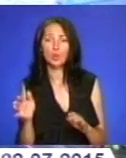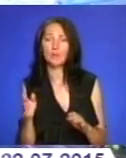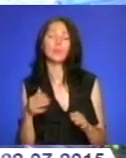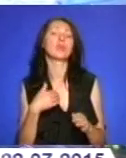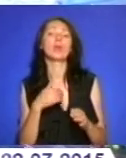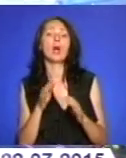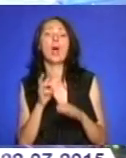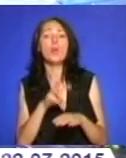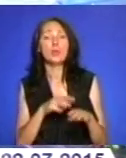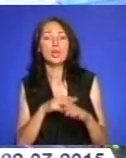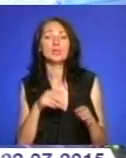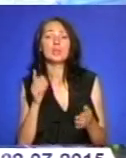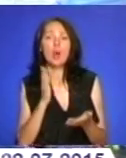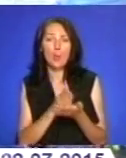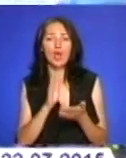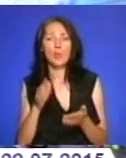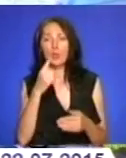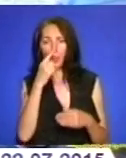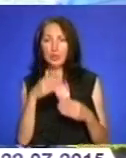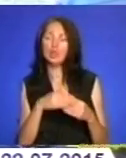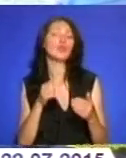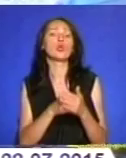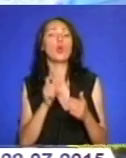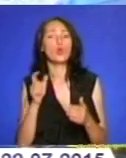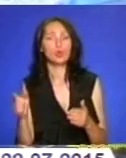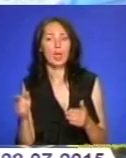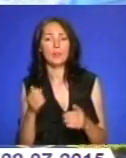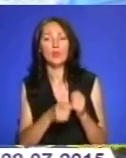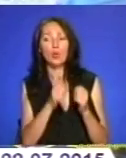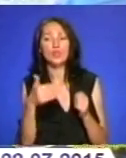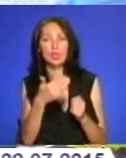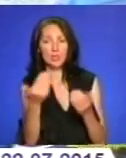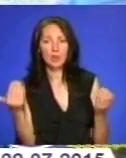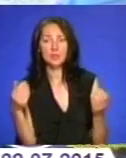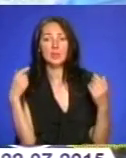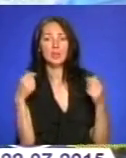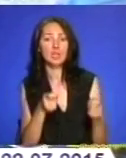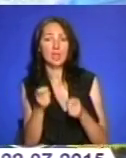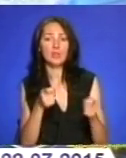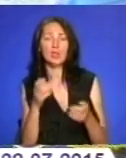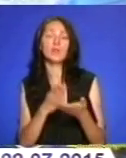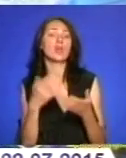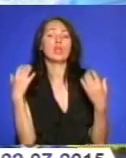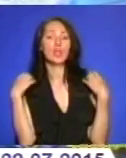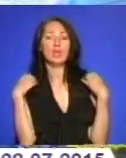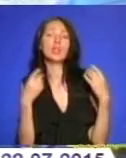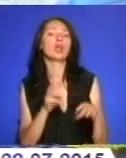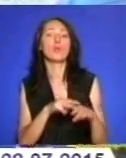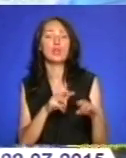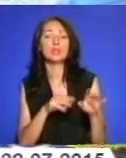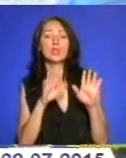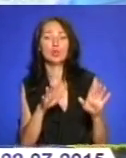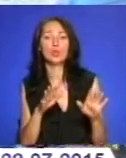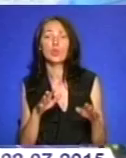Міліція повинна повернутися обличчям до людей. Кожен з вас, керівників, а тут є начальники міліції, заступники по слідству, заступники